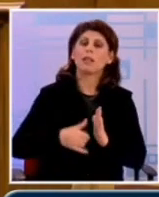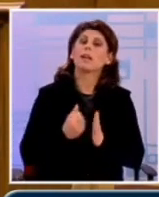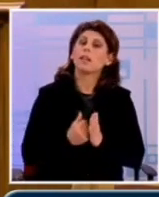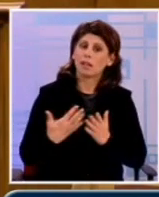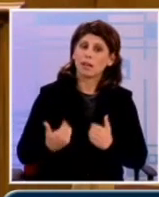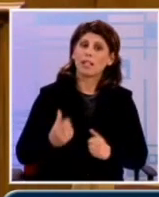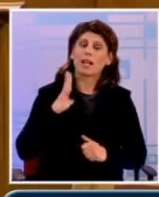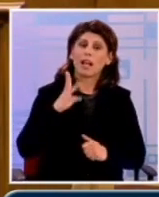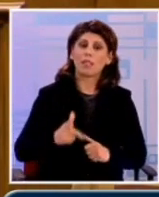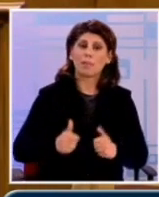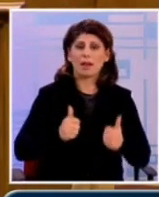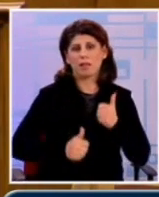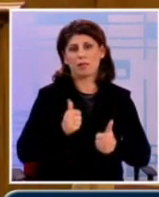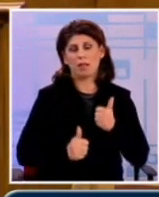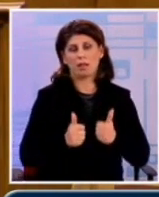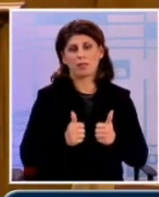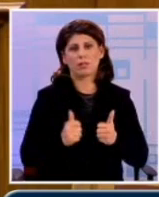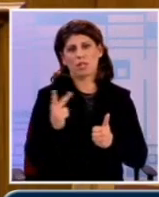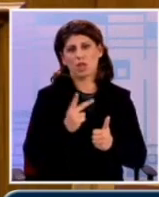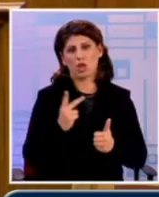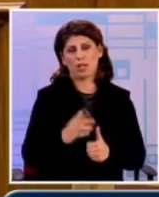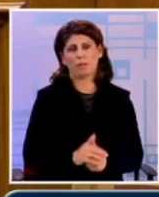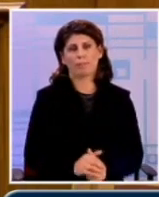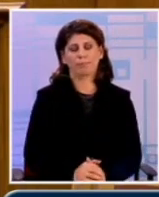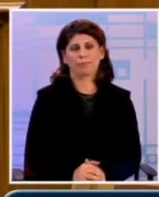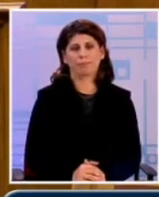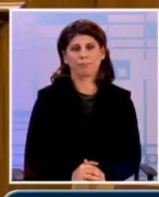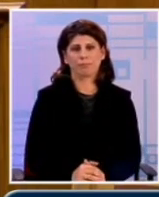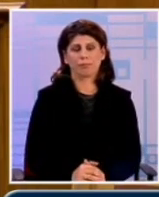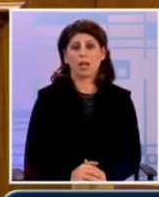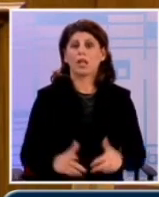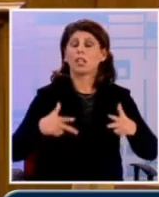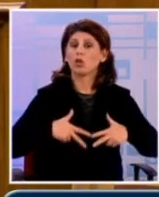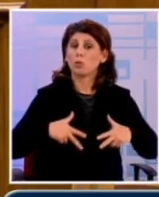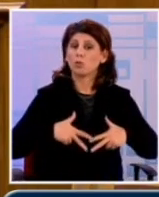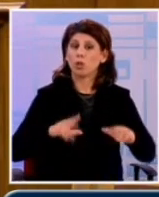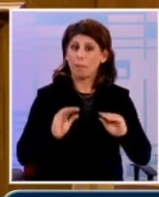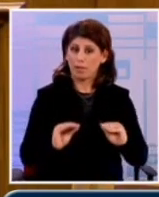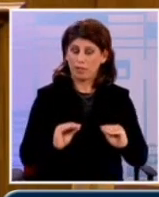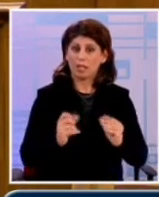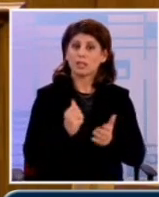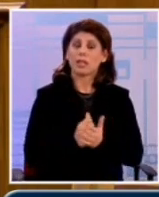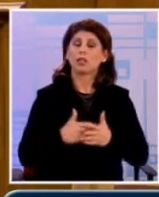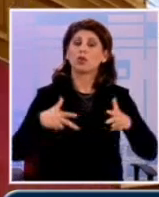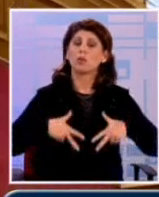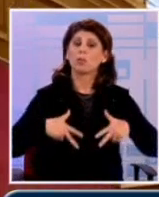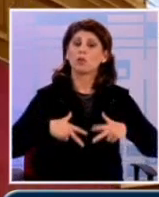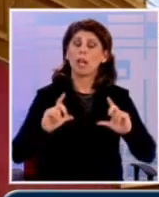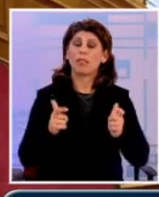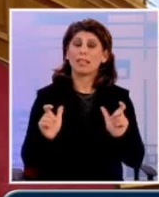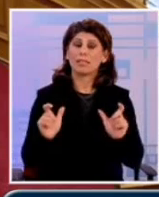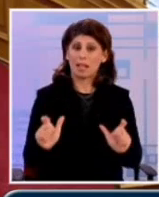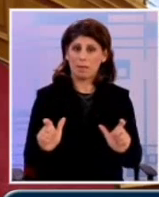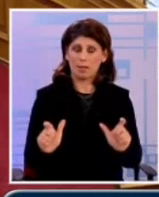δίνει καθημερινά εξετάσεις στην κοινωνία. Και το Υπουργείο Παιδείας και το Υπουργείο Εθνικής Άμυνας, το